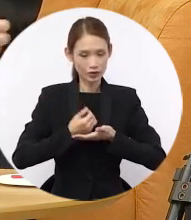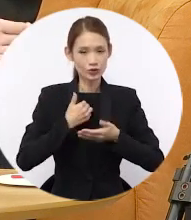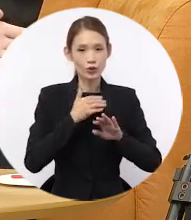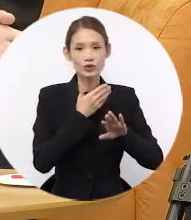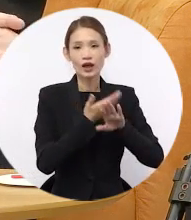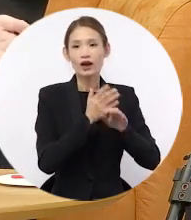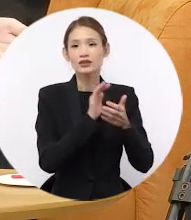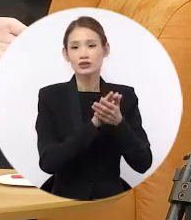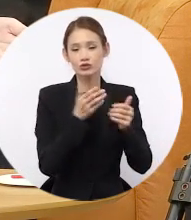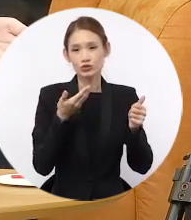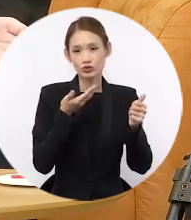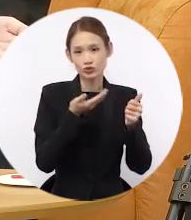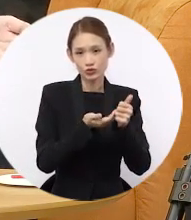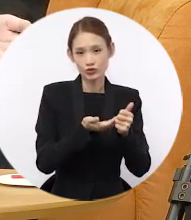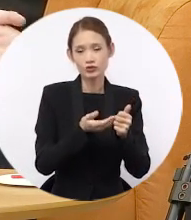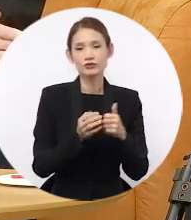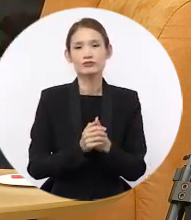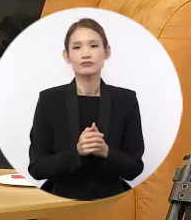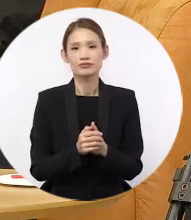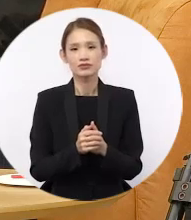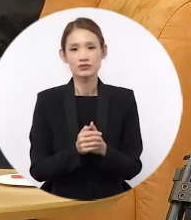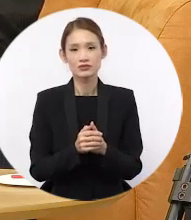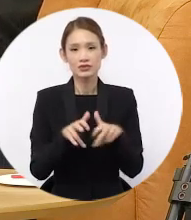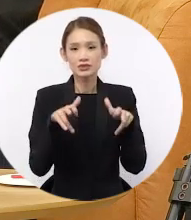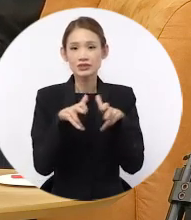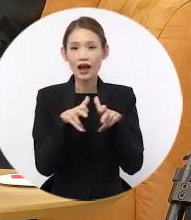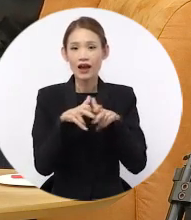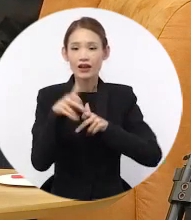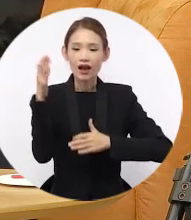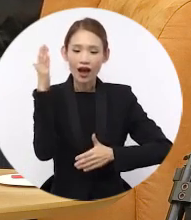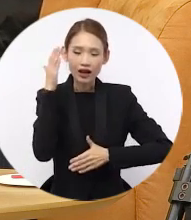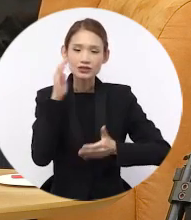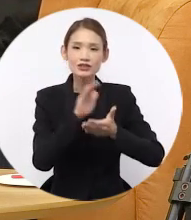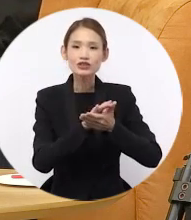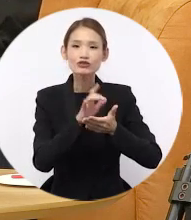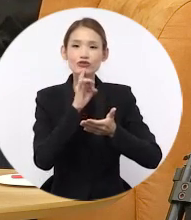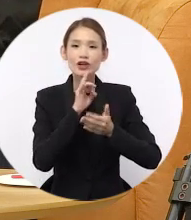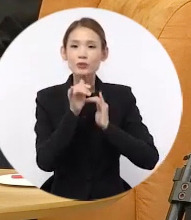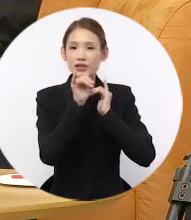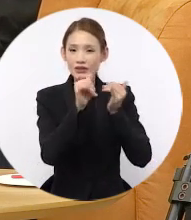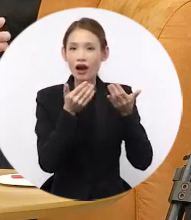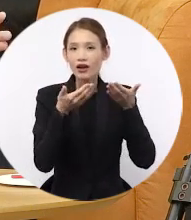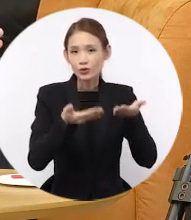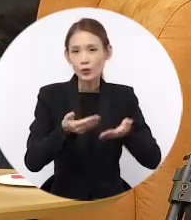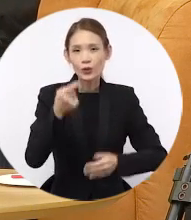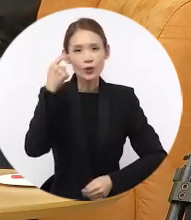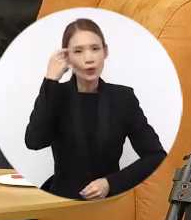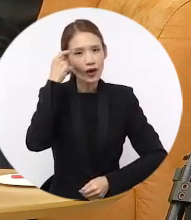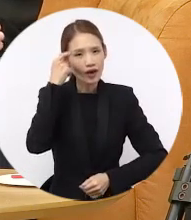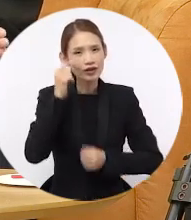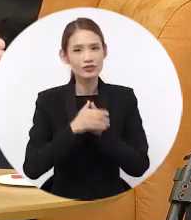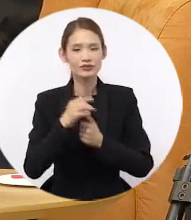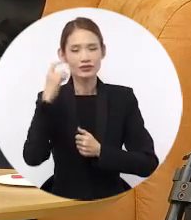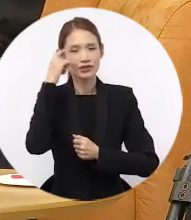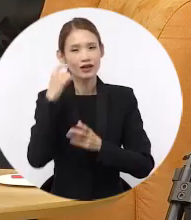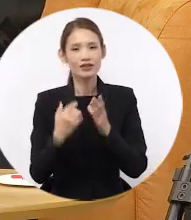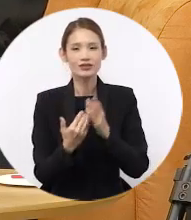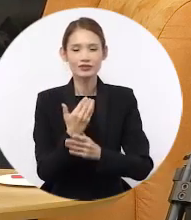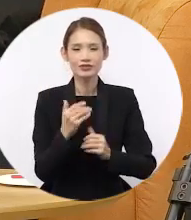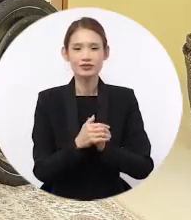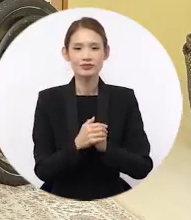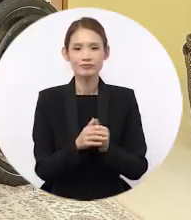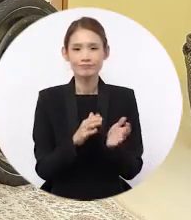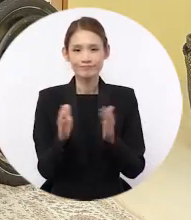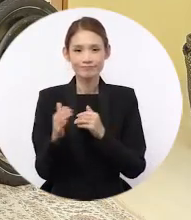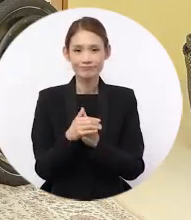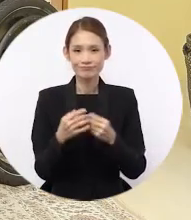받고 저도 다른 친구들에게 도움을 많이 주는데 왜 장애학생의 친구들에게만 상장을 주지? 라는 생각이 들기는